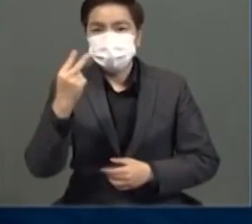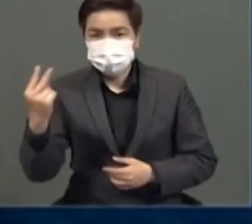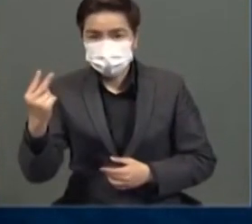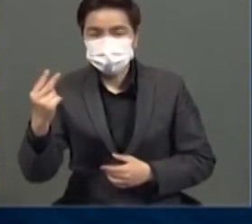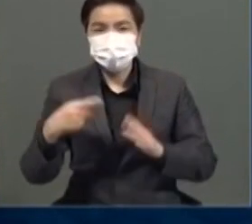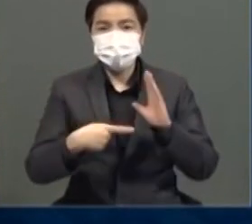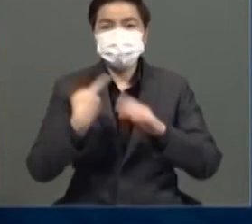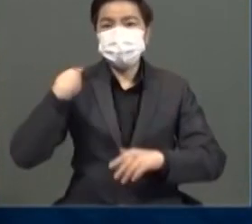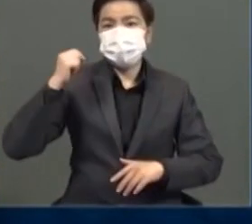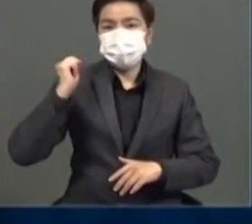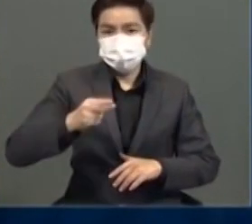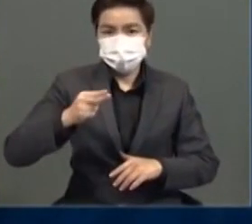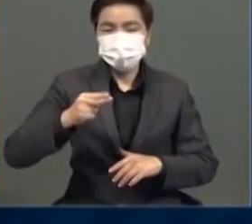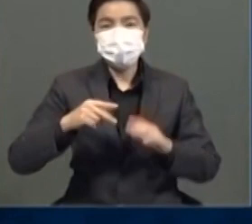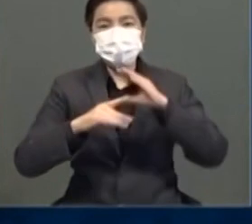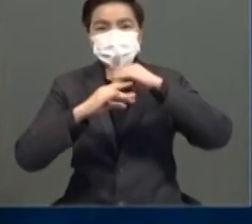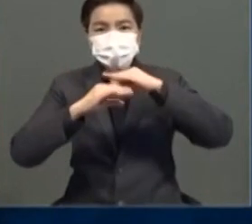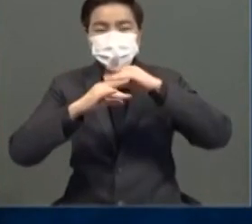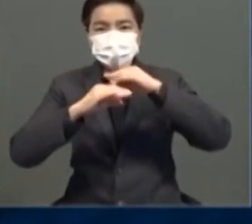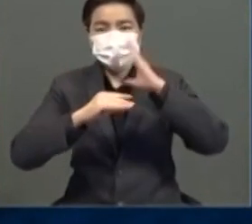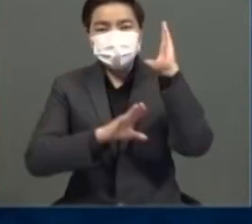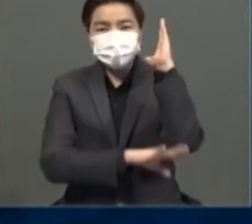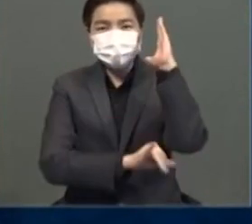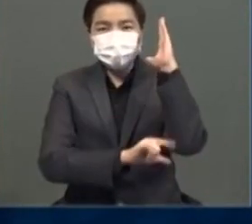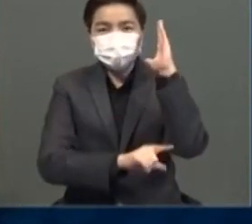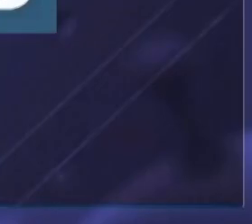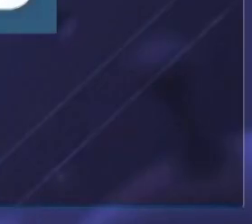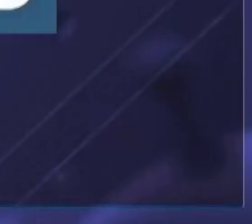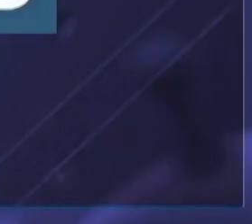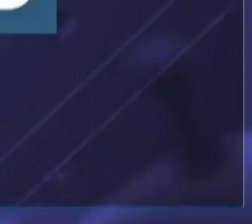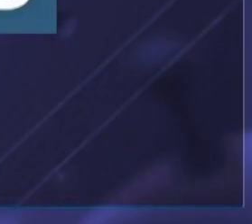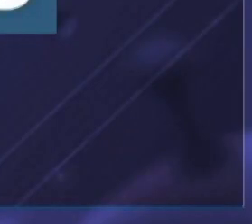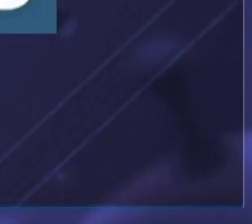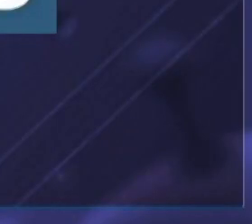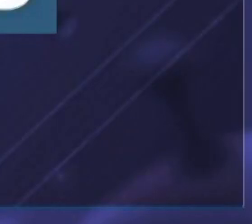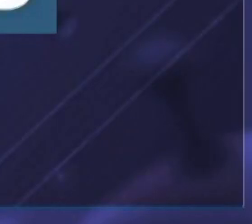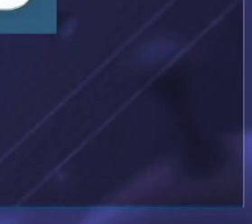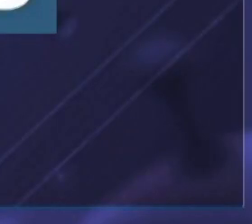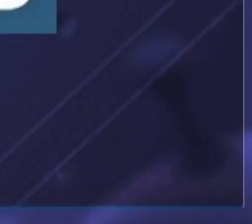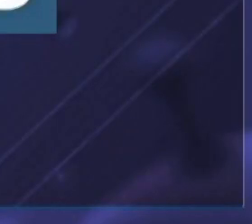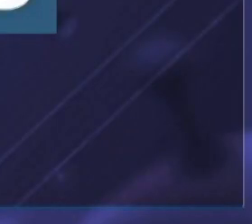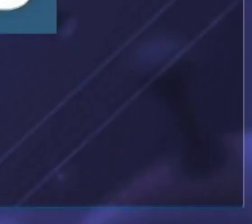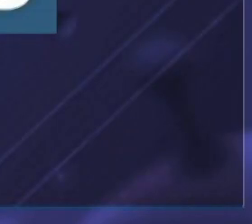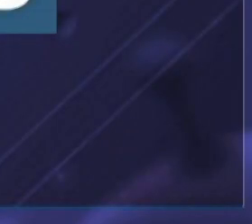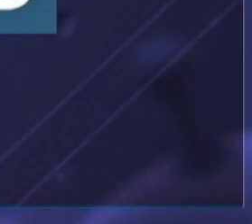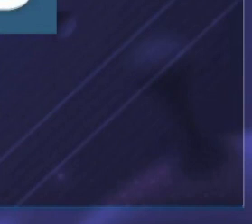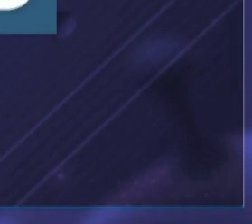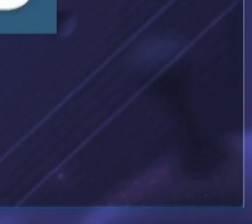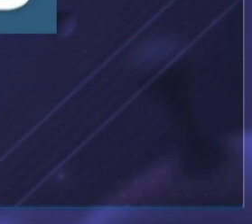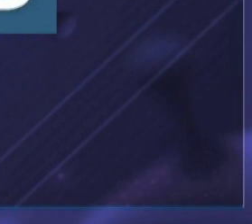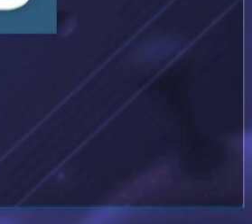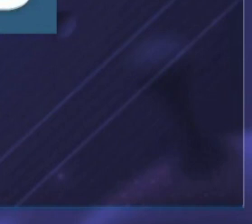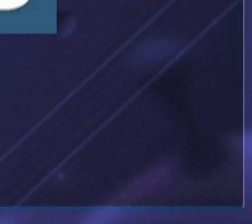เพิ่ม 1,886 ครับพื้นที่กทม.นี่กลับบ้านไปได้แล้ว836ส่งผลให้เตียงว่า